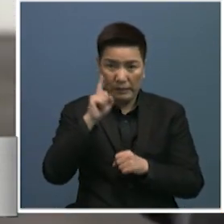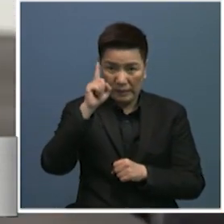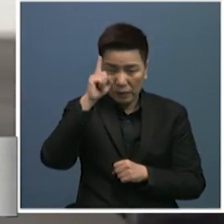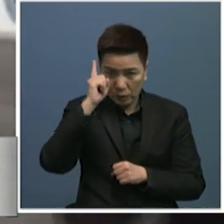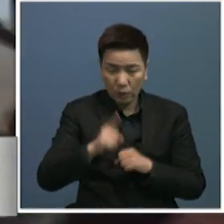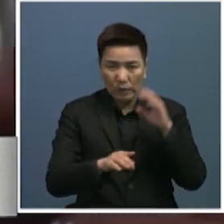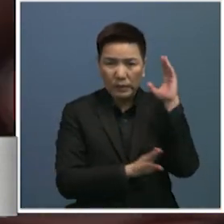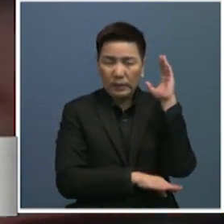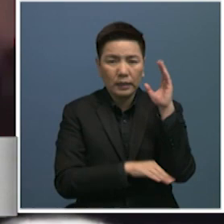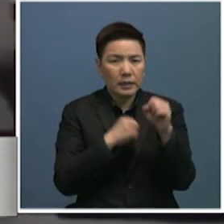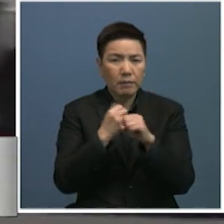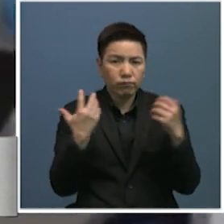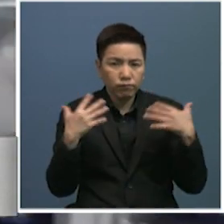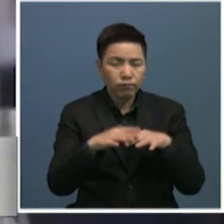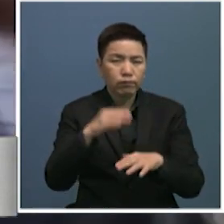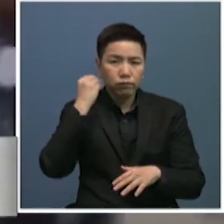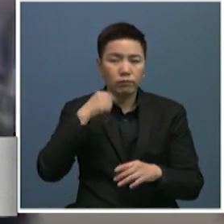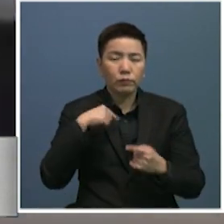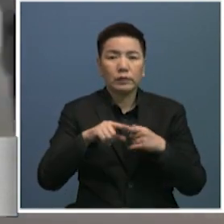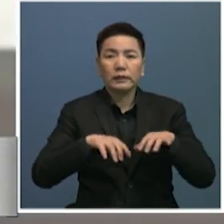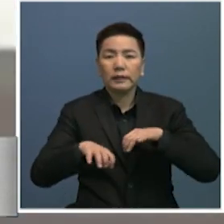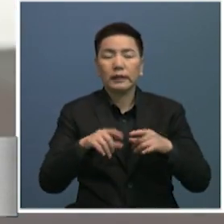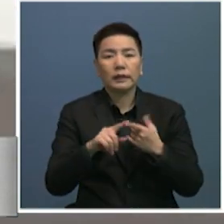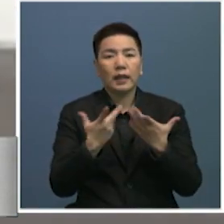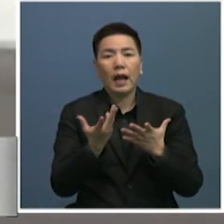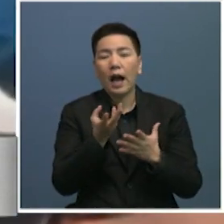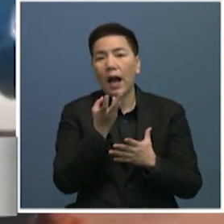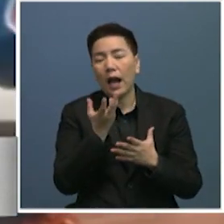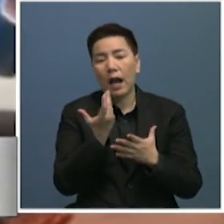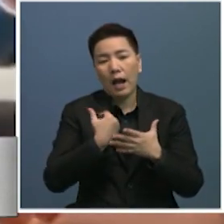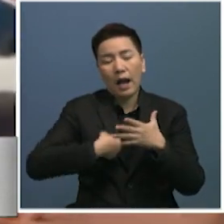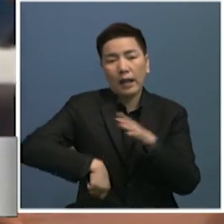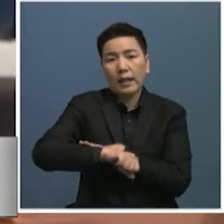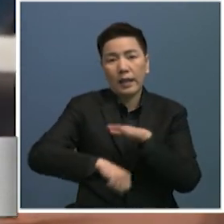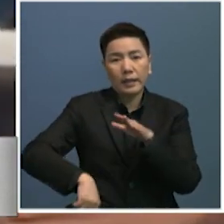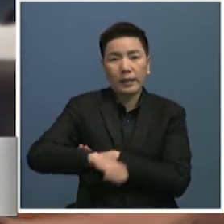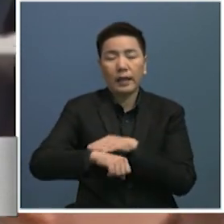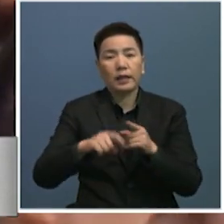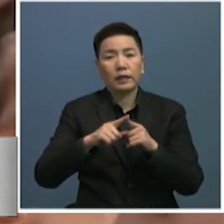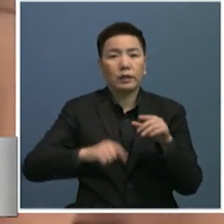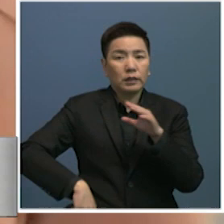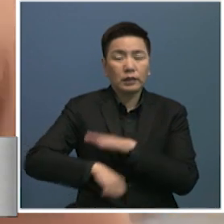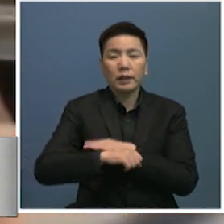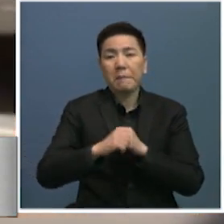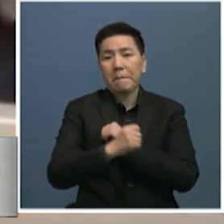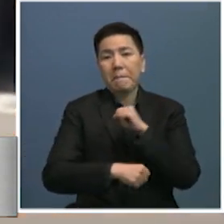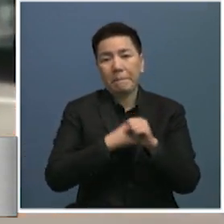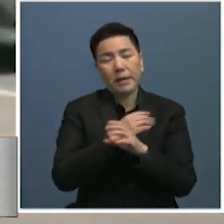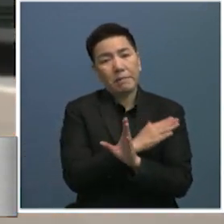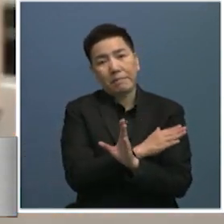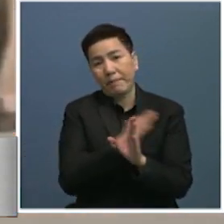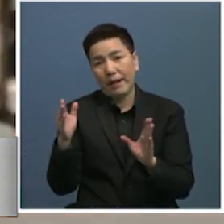นึงซึ่งจะบอกว่าทางใต้นิยมกันมากมีการจัดกิจกรรมเตะข้ามปีเตะในที่นี้ก็คือเตะฟุตบอลนะครับ